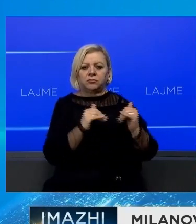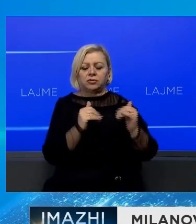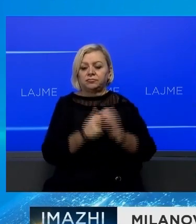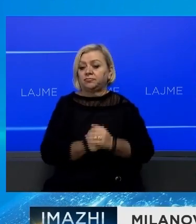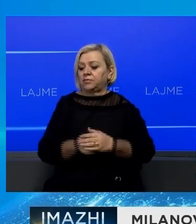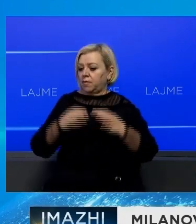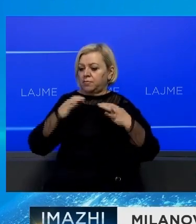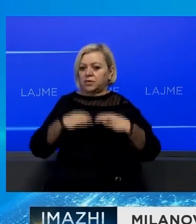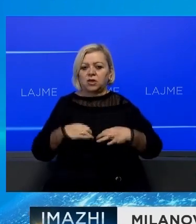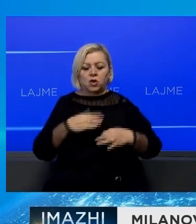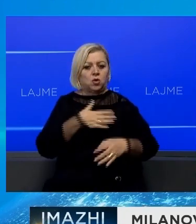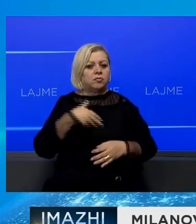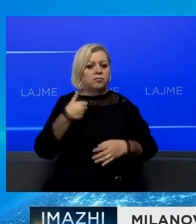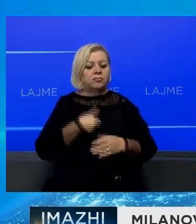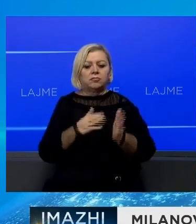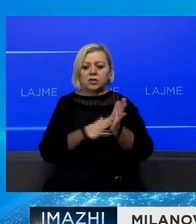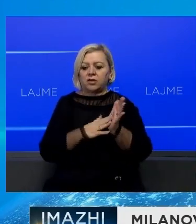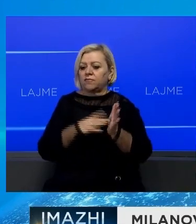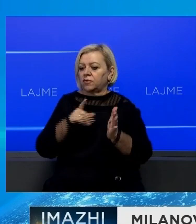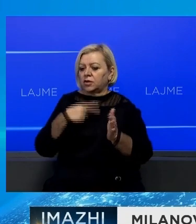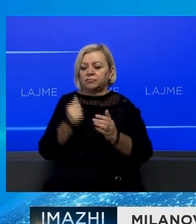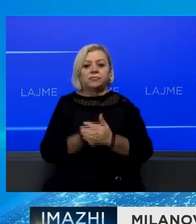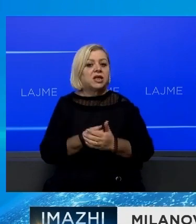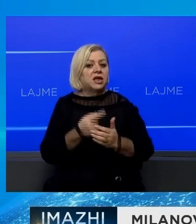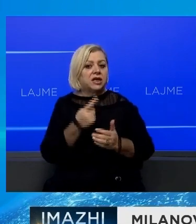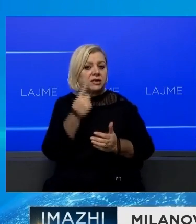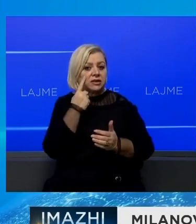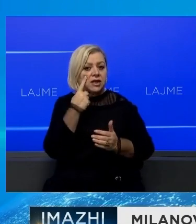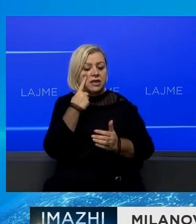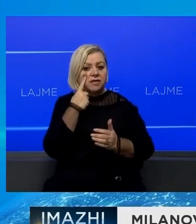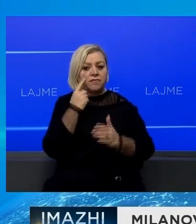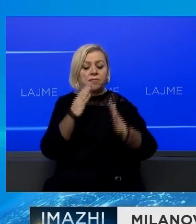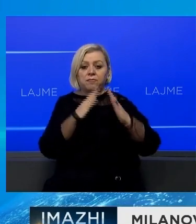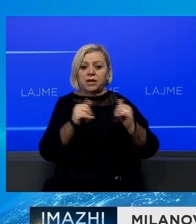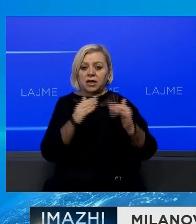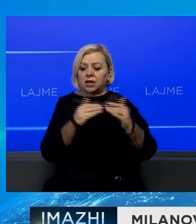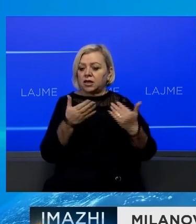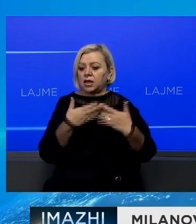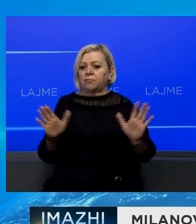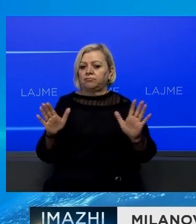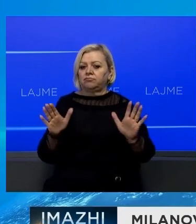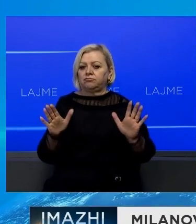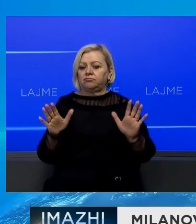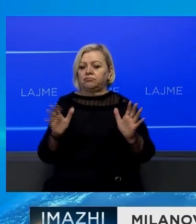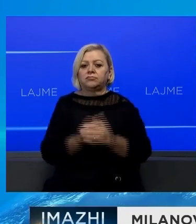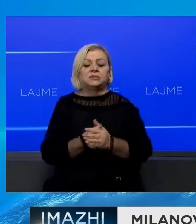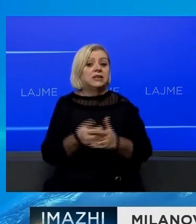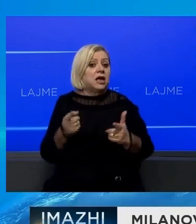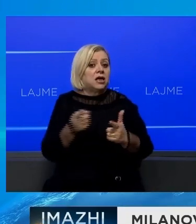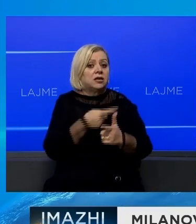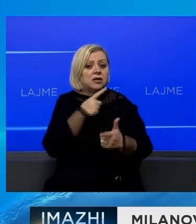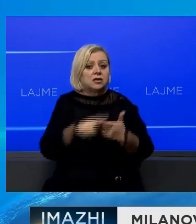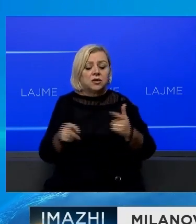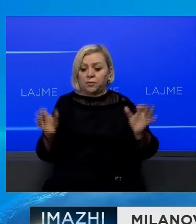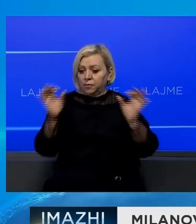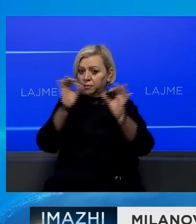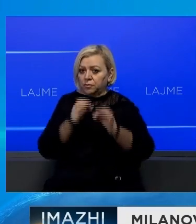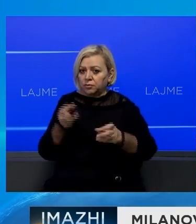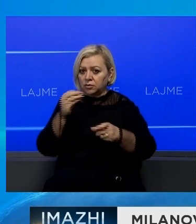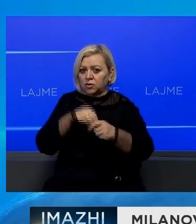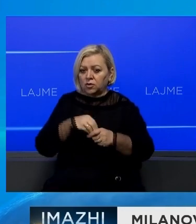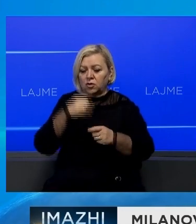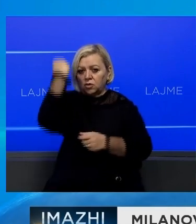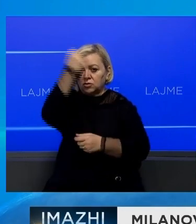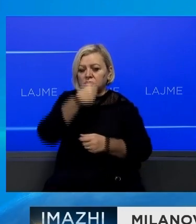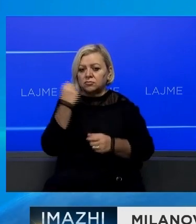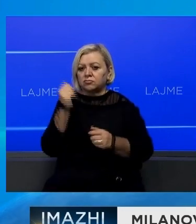Ndërkaq, presidenti Kroat Milanović tha se iniciativa e Ballkanit të hapur është palidhje nëse nuk do të mbulonte edhe Kosovën